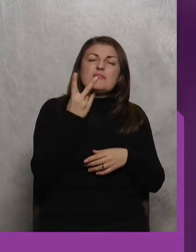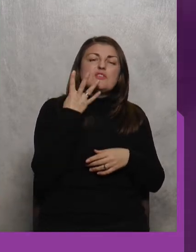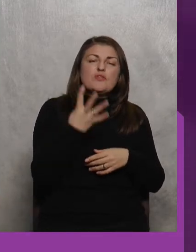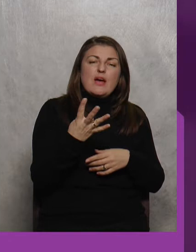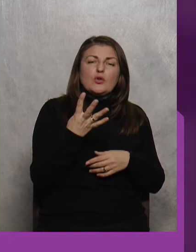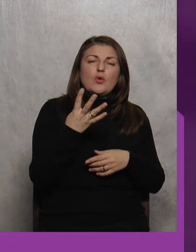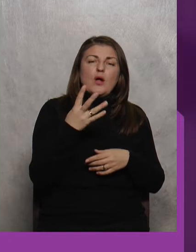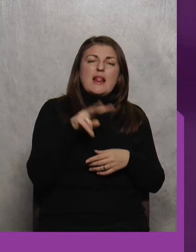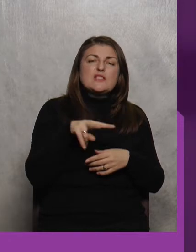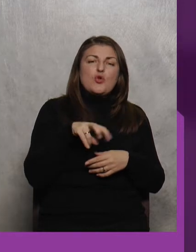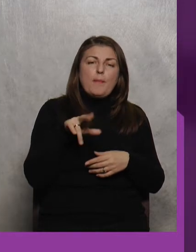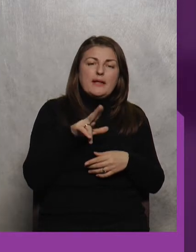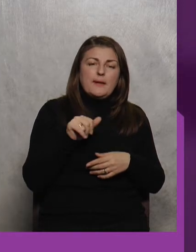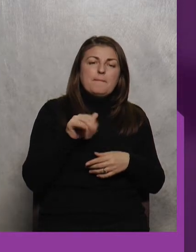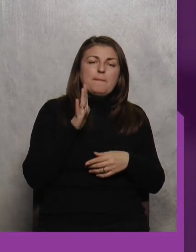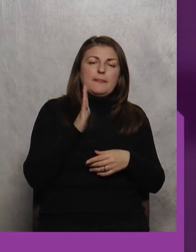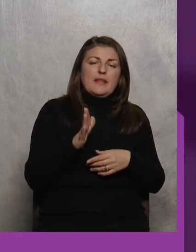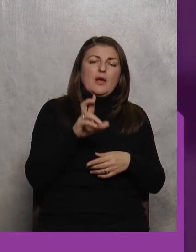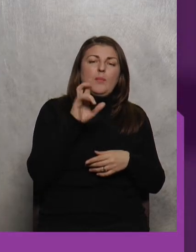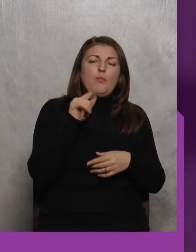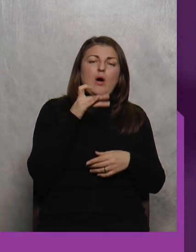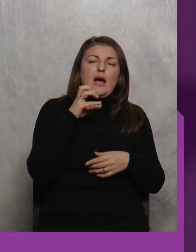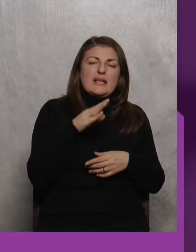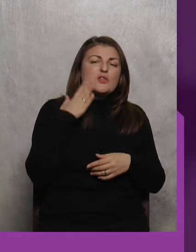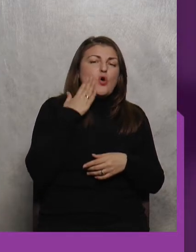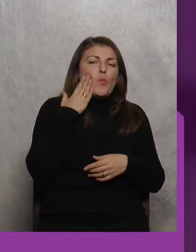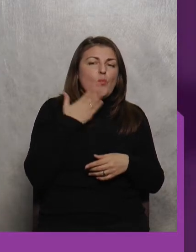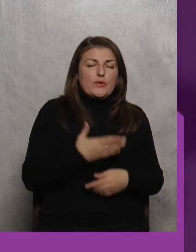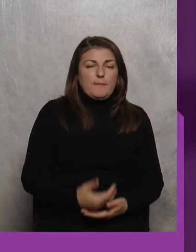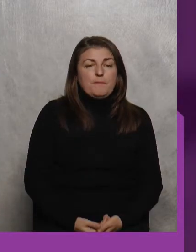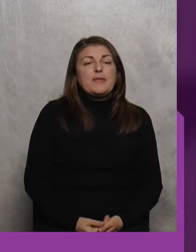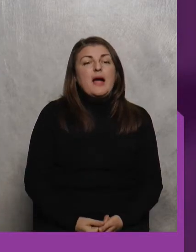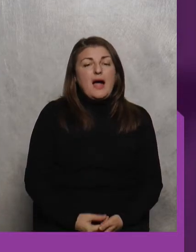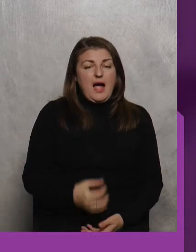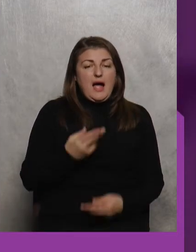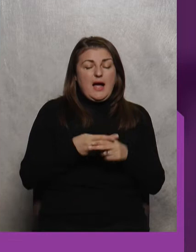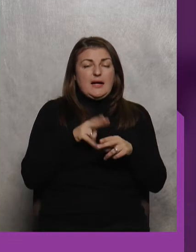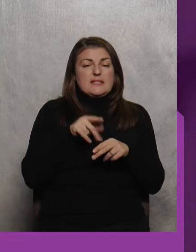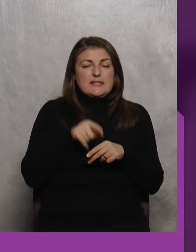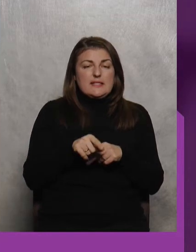24 листопада в Бухаресті, Румунія. А, так це вже